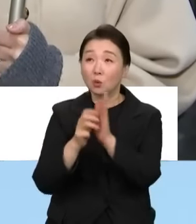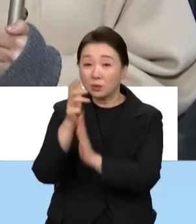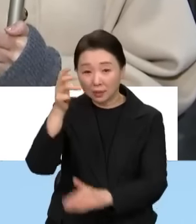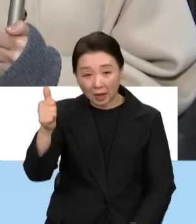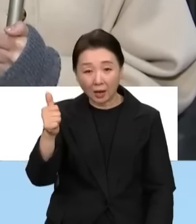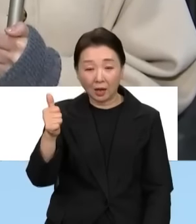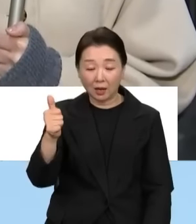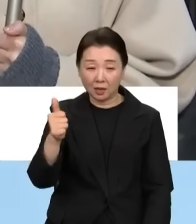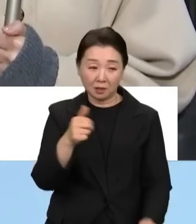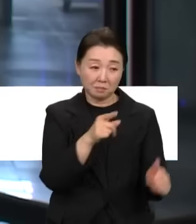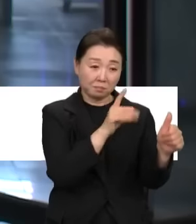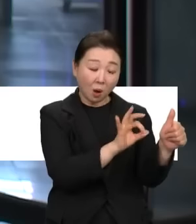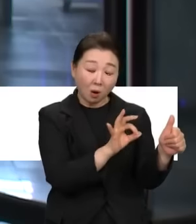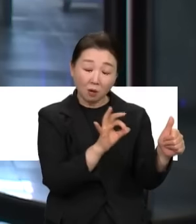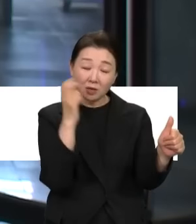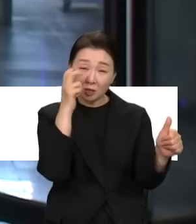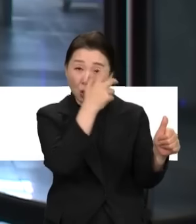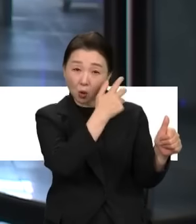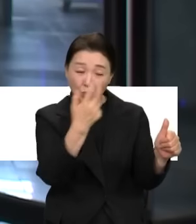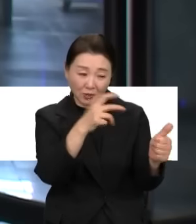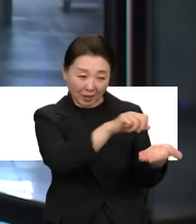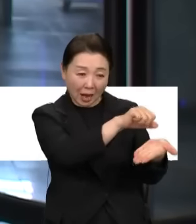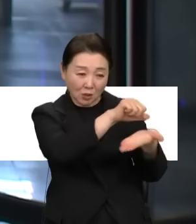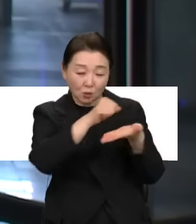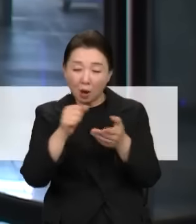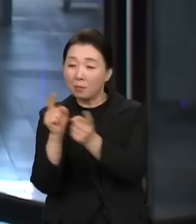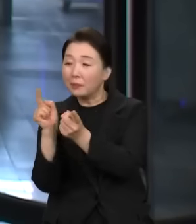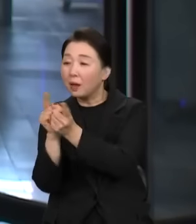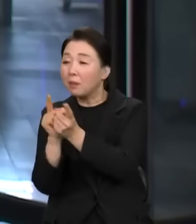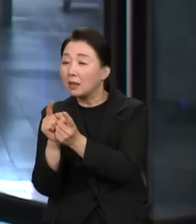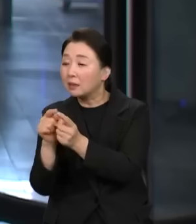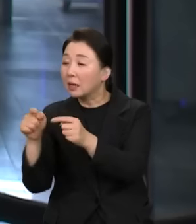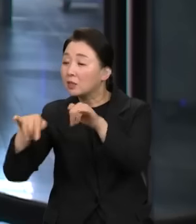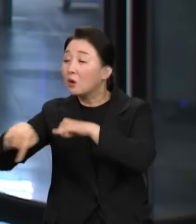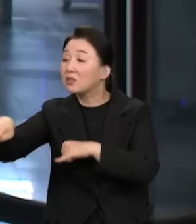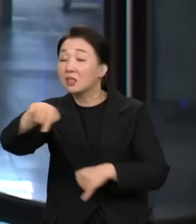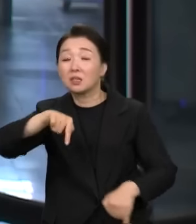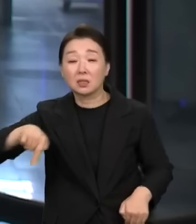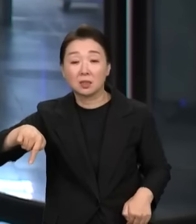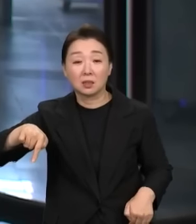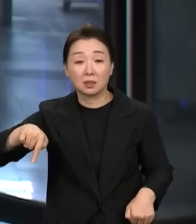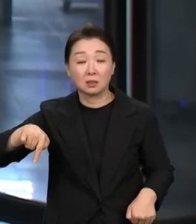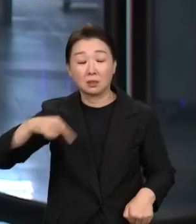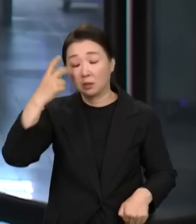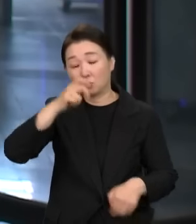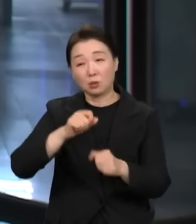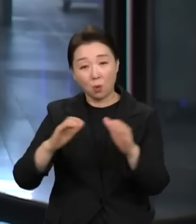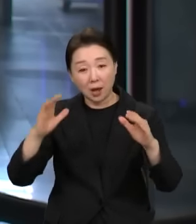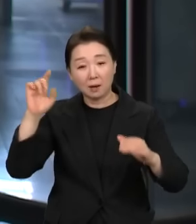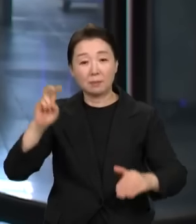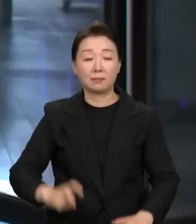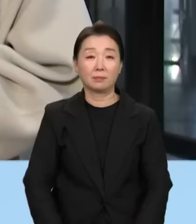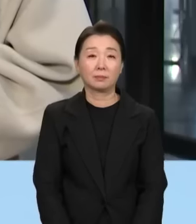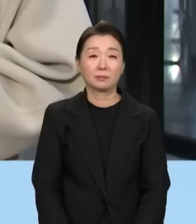씨가 자신의 여론조사를 들고 접촉한 걸로 알려진 그런 정치인들로까지 이 수사가 확대될 것으로 보입니다.